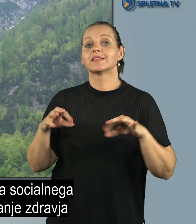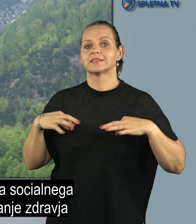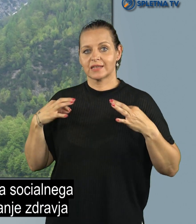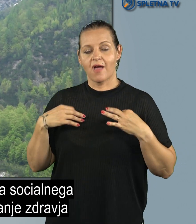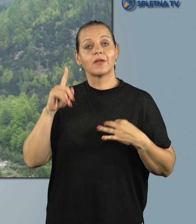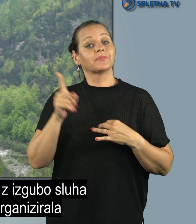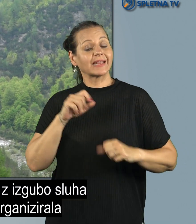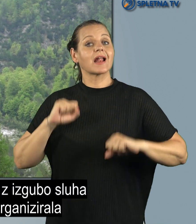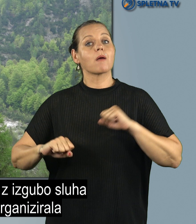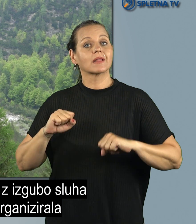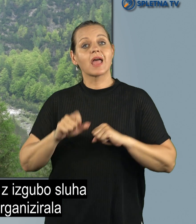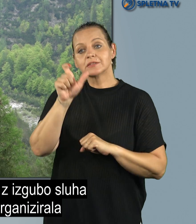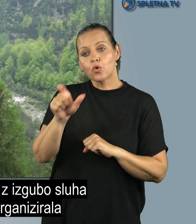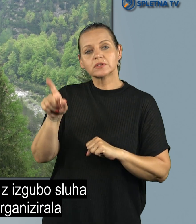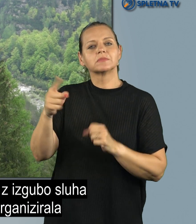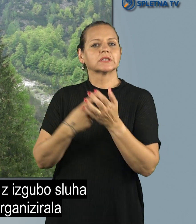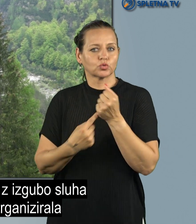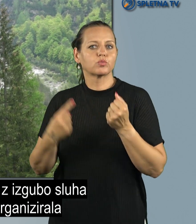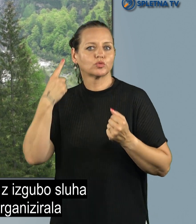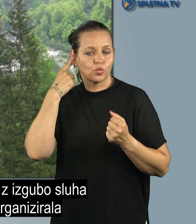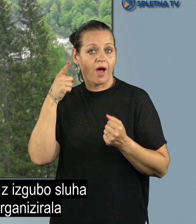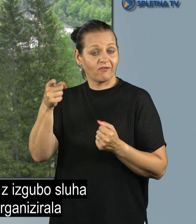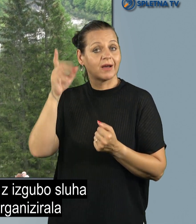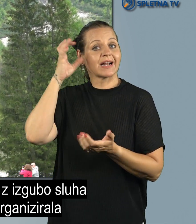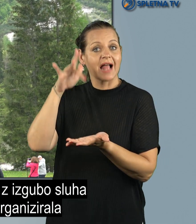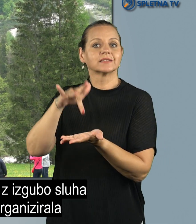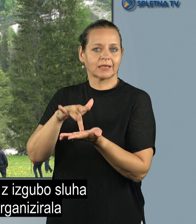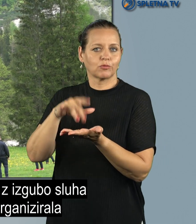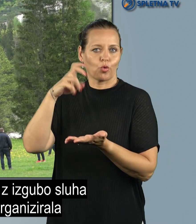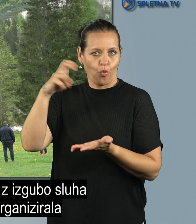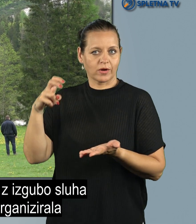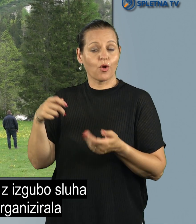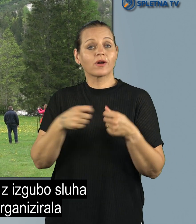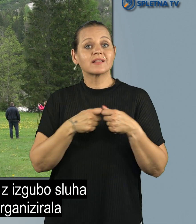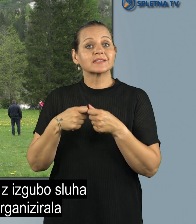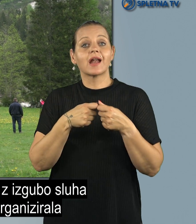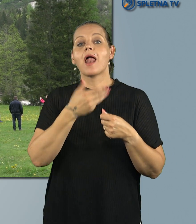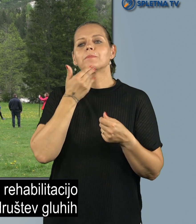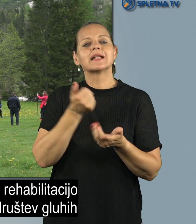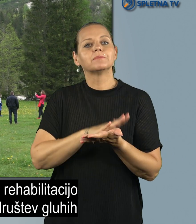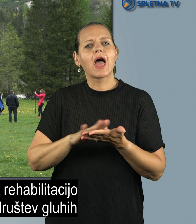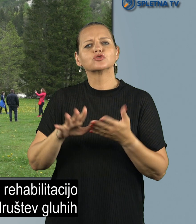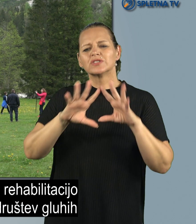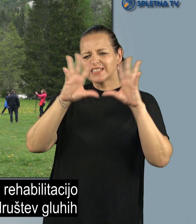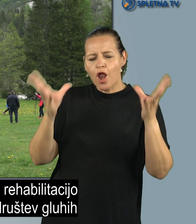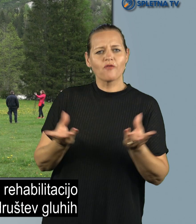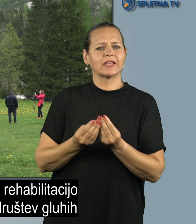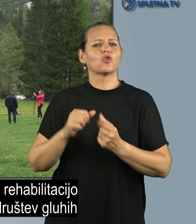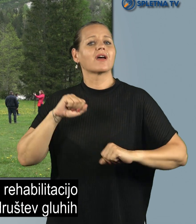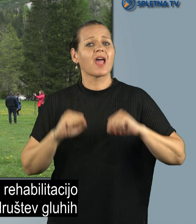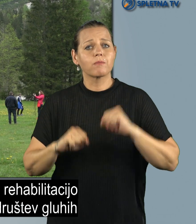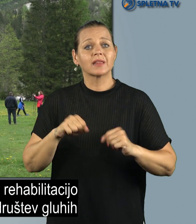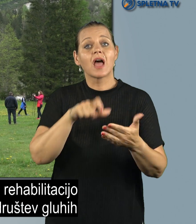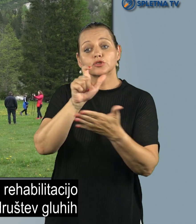socialnega programa ohranjanje zdravja in rehabilitacija oseb z izgubo sluha v Kranjski Gori